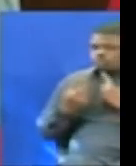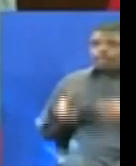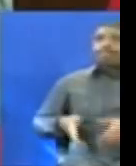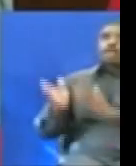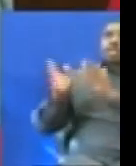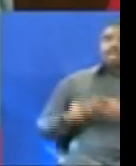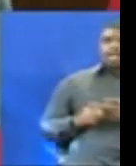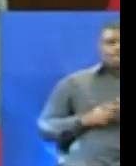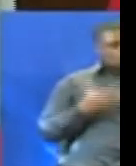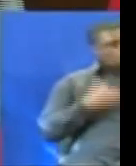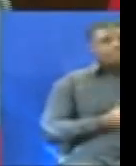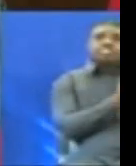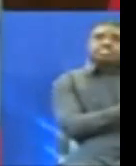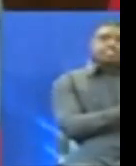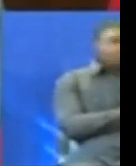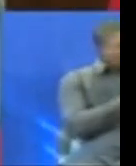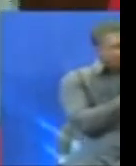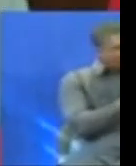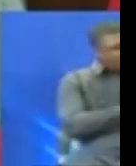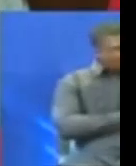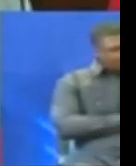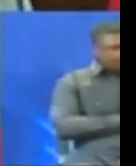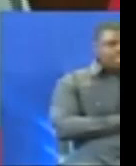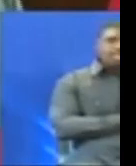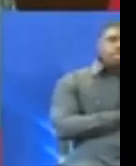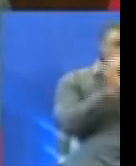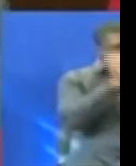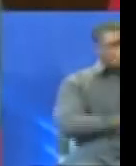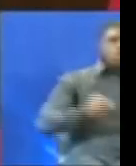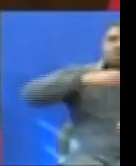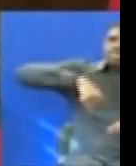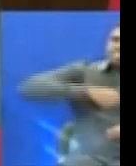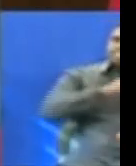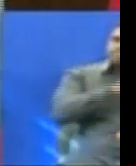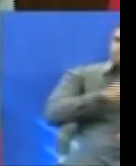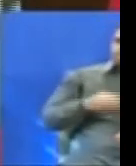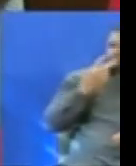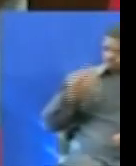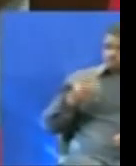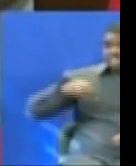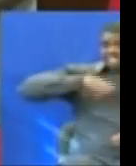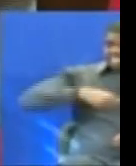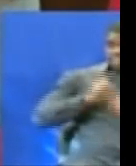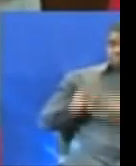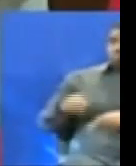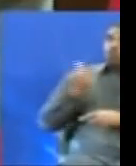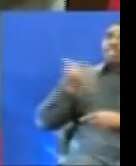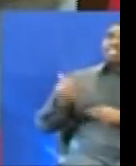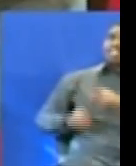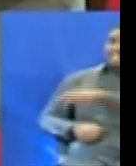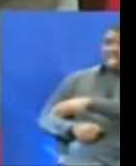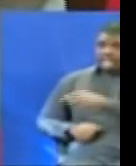Waziri, tafadhali hebu tuokoe sisi watu Liwale, tuone na sisi tuko Tanzania. Jambo